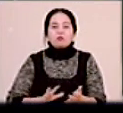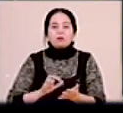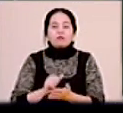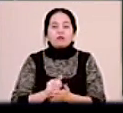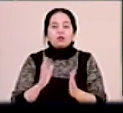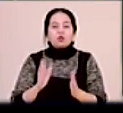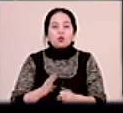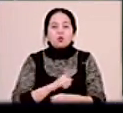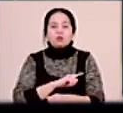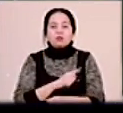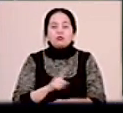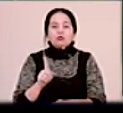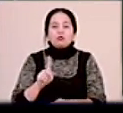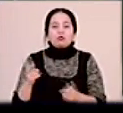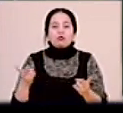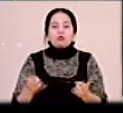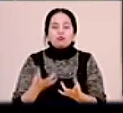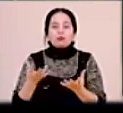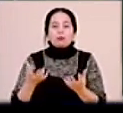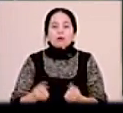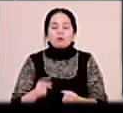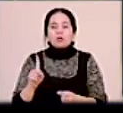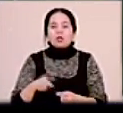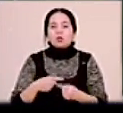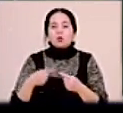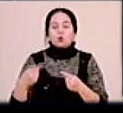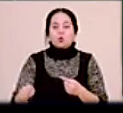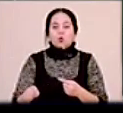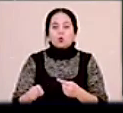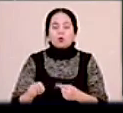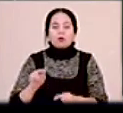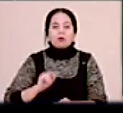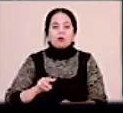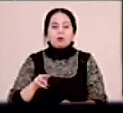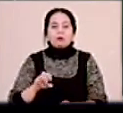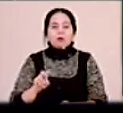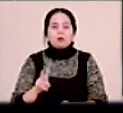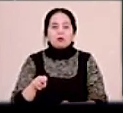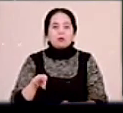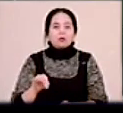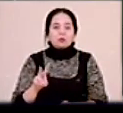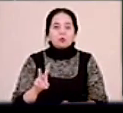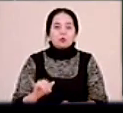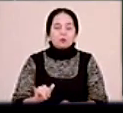силой, что нужно принимать и другую тактику.